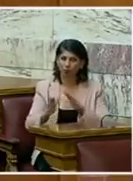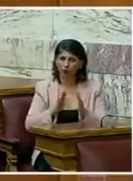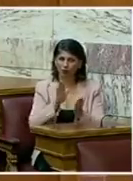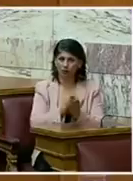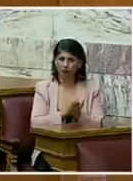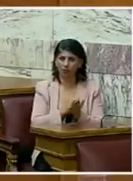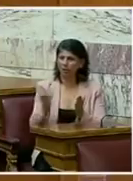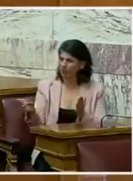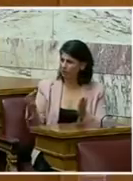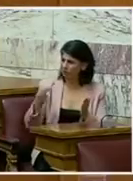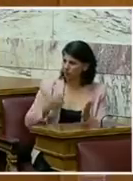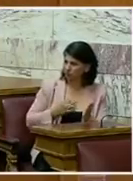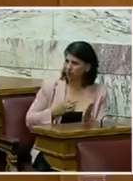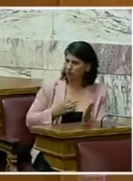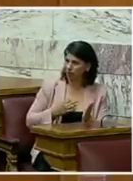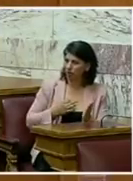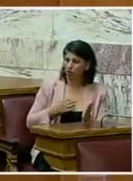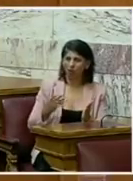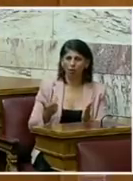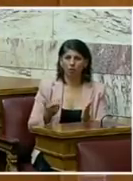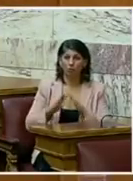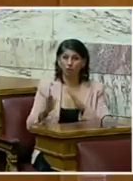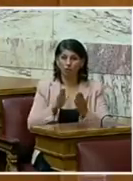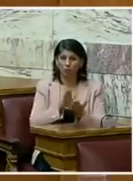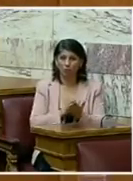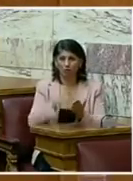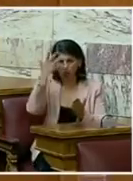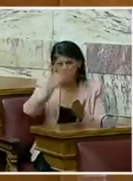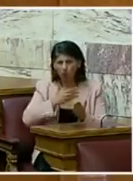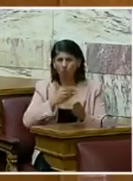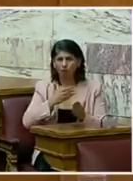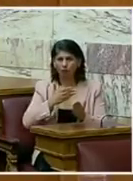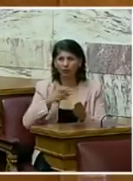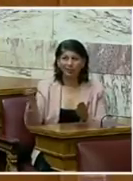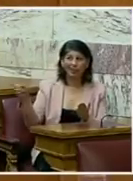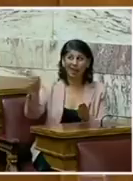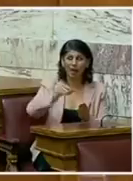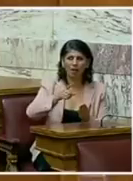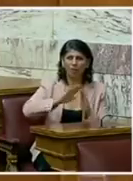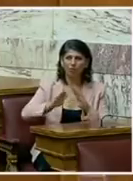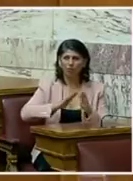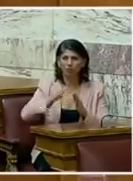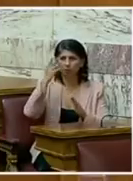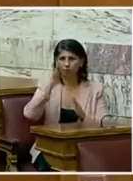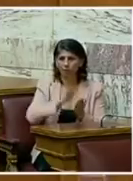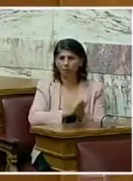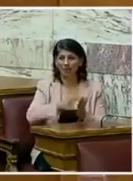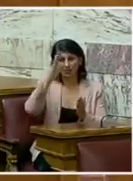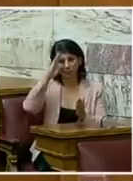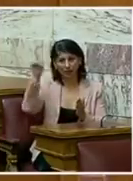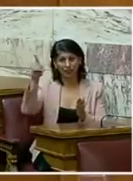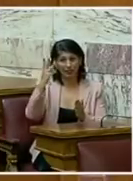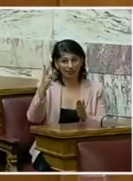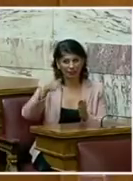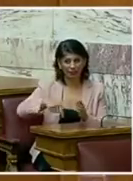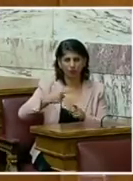να μας πείτε ότι οι προστατευόμενοι μάρτυρες είναι κουκουλοφόροι. Οι άλλοι προστατευόμενοι μάρτυρες, τρεις στη ΣΥΠΑ και άλλοι τρεις εδώ πέρα που δεν